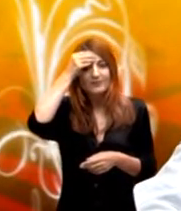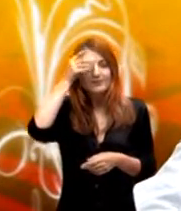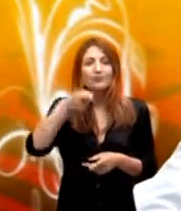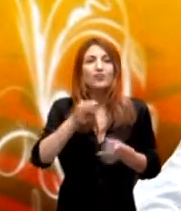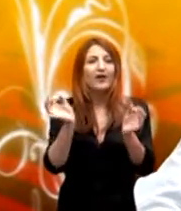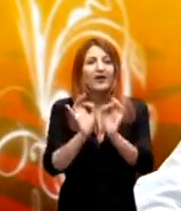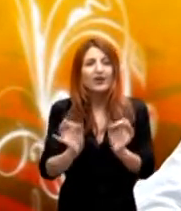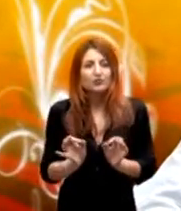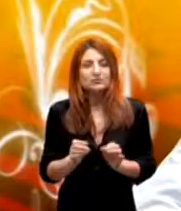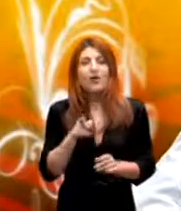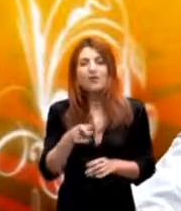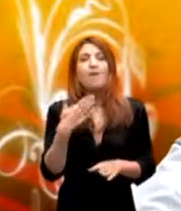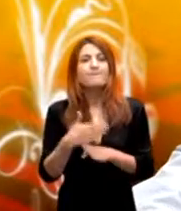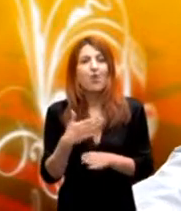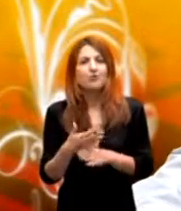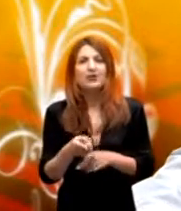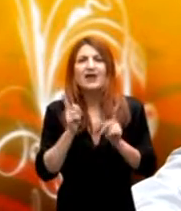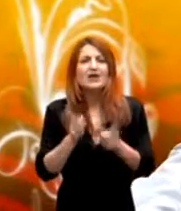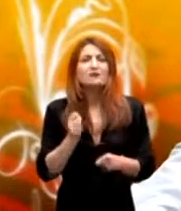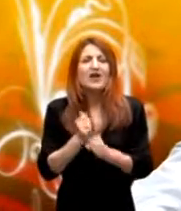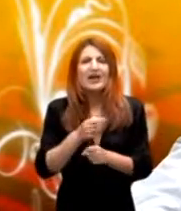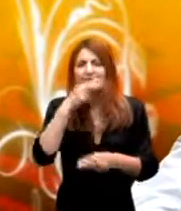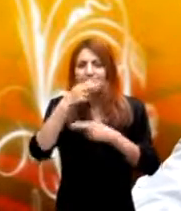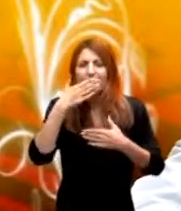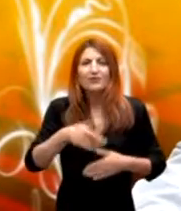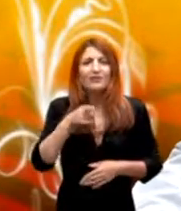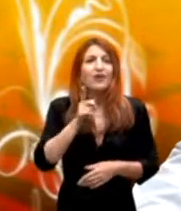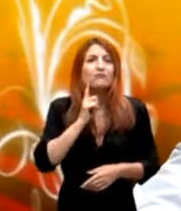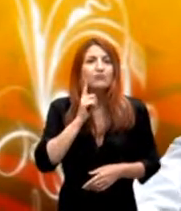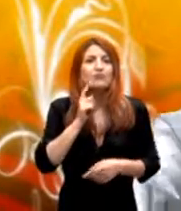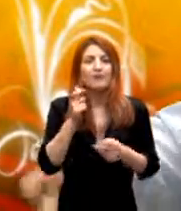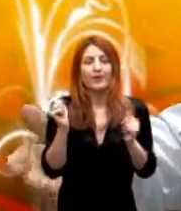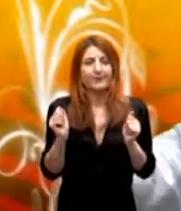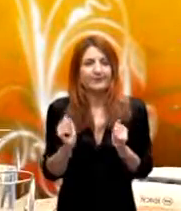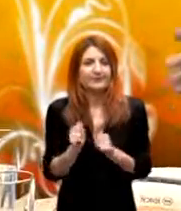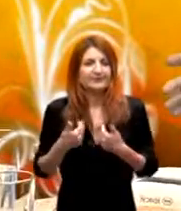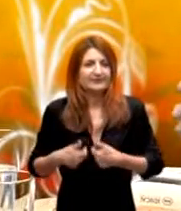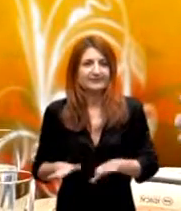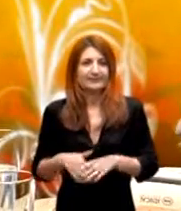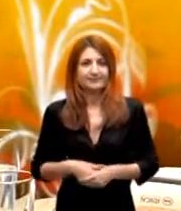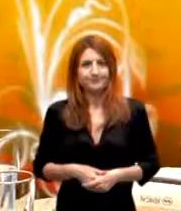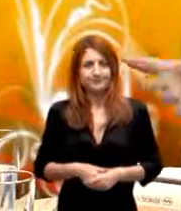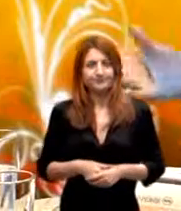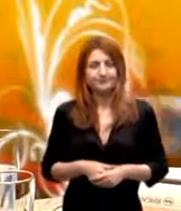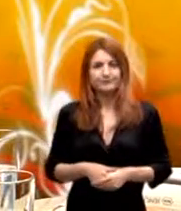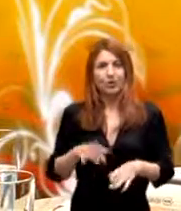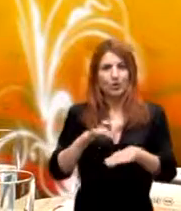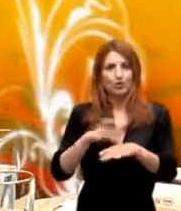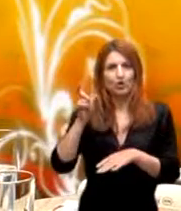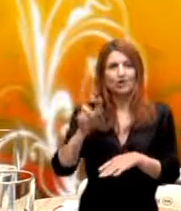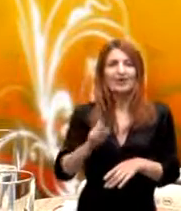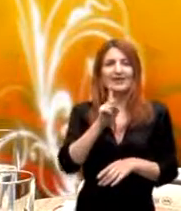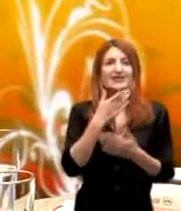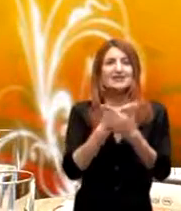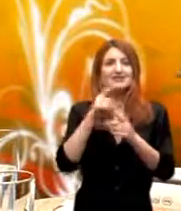redukcija, pomaže. Tako ne moraš raditi pretragu, pomoćeš ti ako skineš. Evo, gotovo. Doktor Izeta Ganović, danas mi je